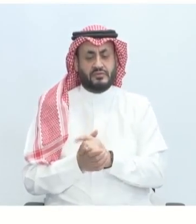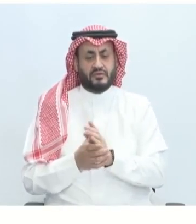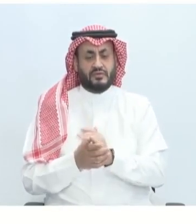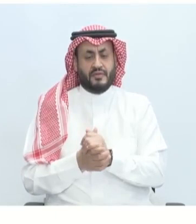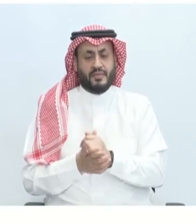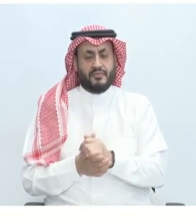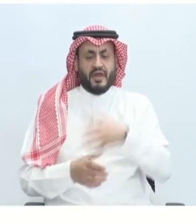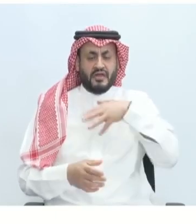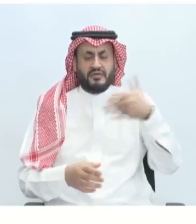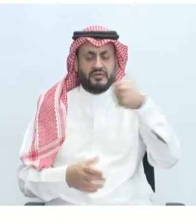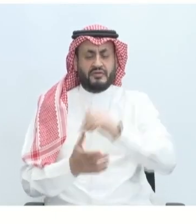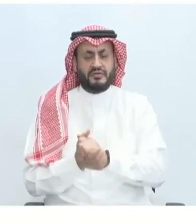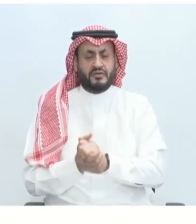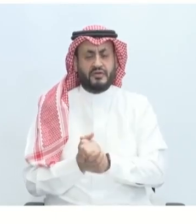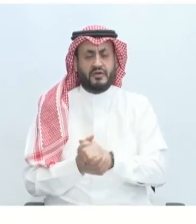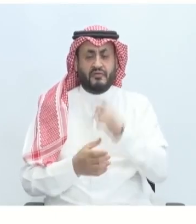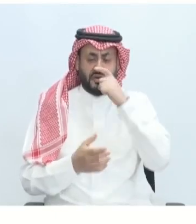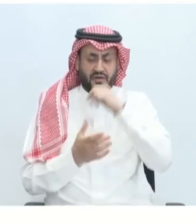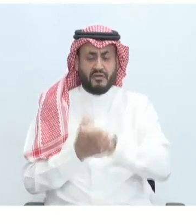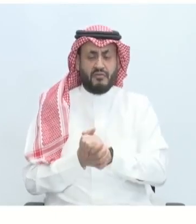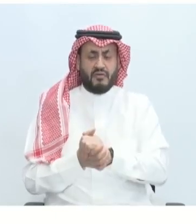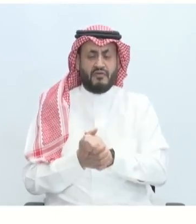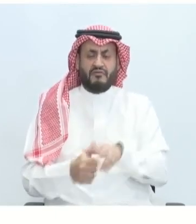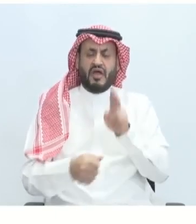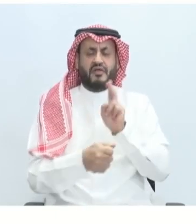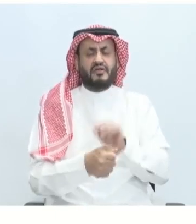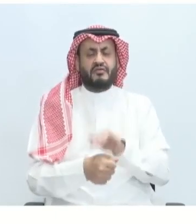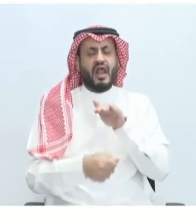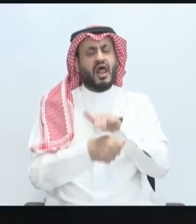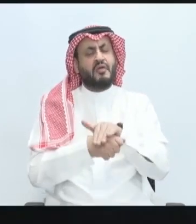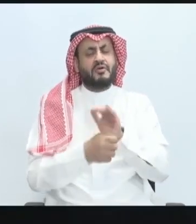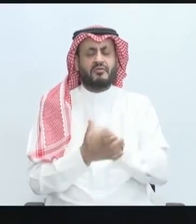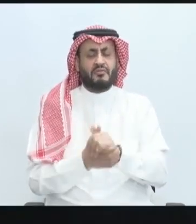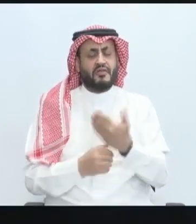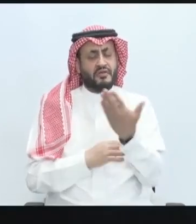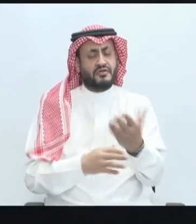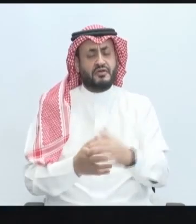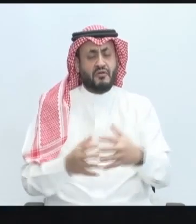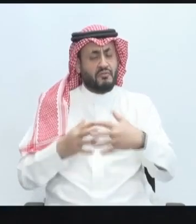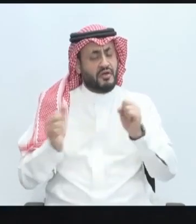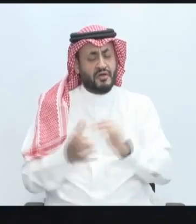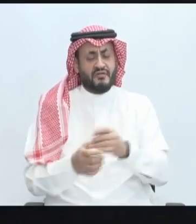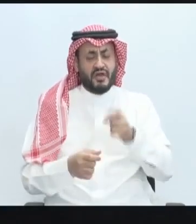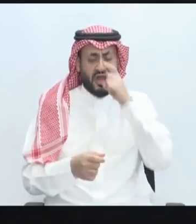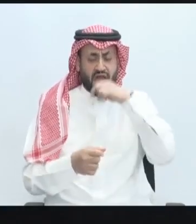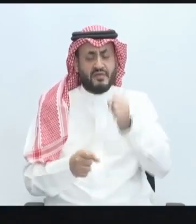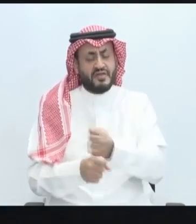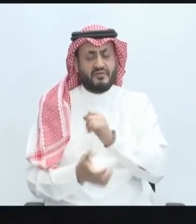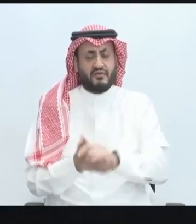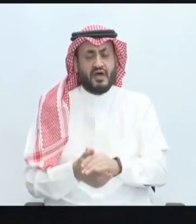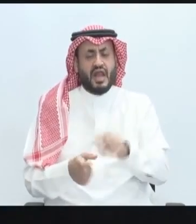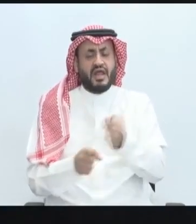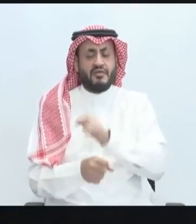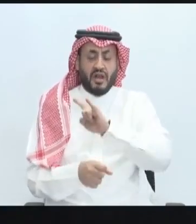الرسول صلى الله عليه وسلم الا انه ابلغكم بهذه الرساله وبين لكم ما يجب ان تعملوا وما